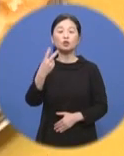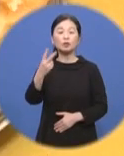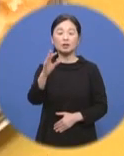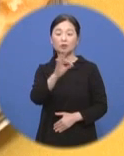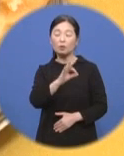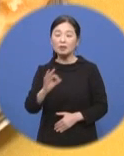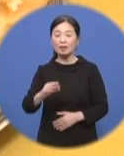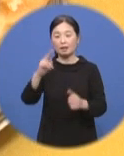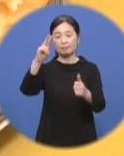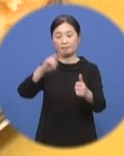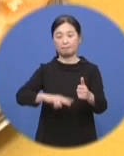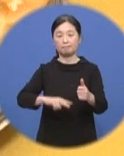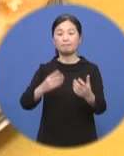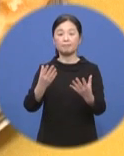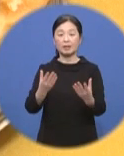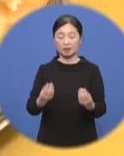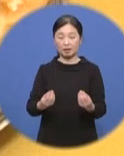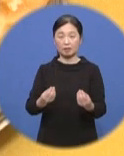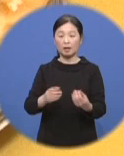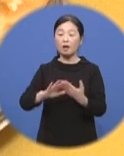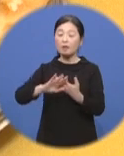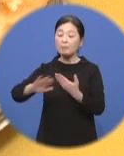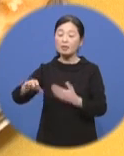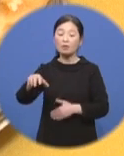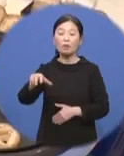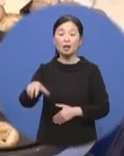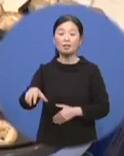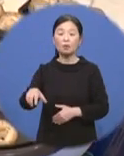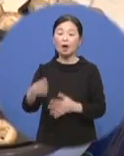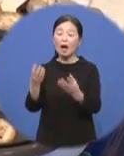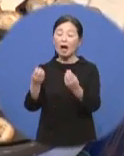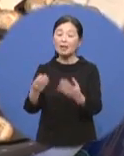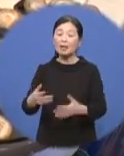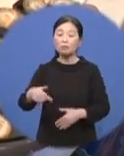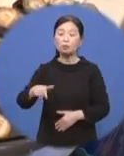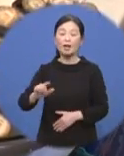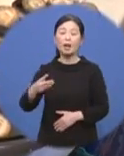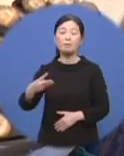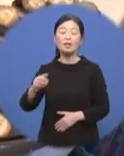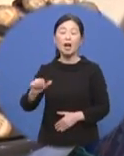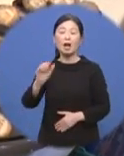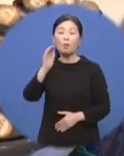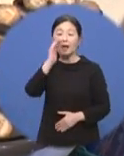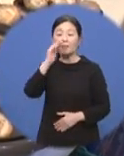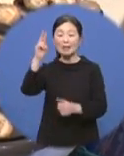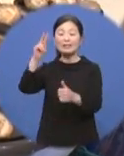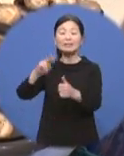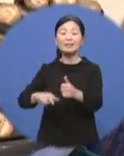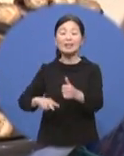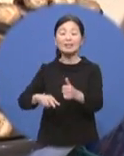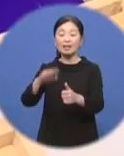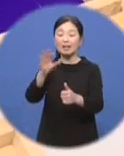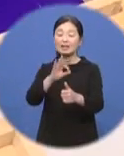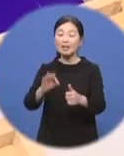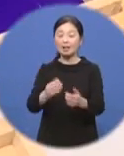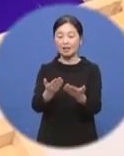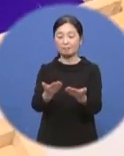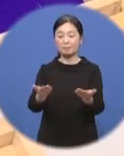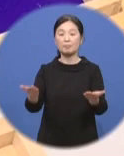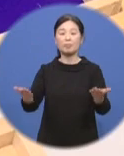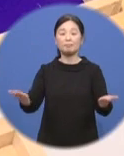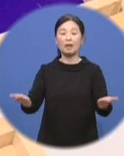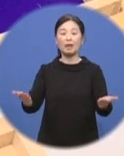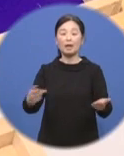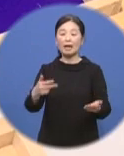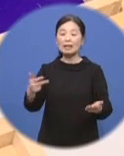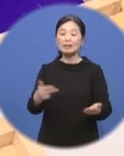ました。別の会場には新たにプレミア和歌山推奨品に認定された品々が並べられ事